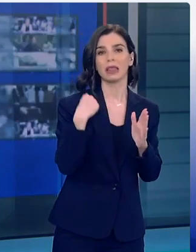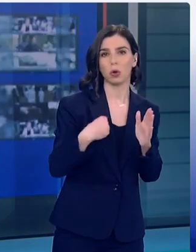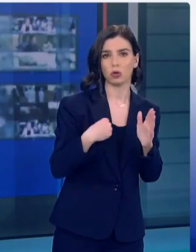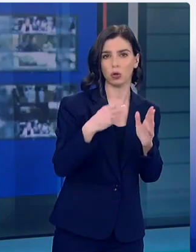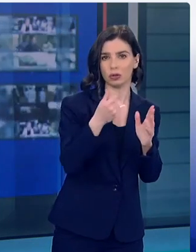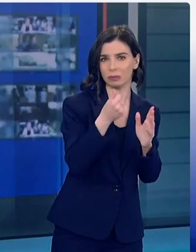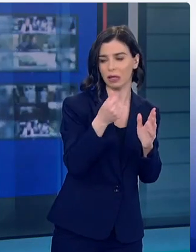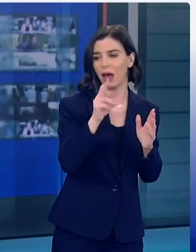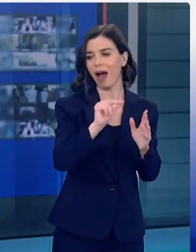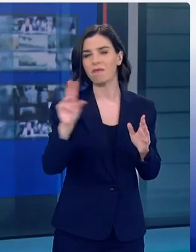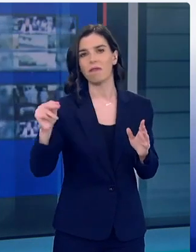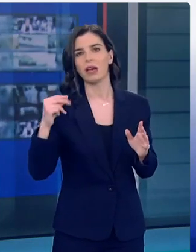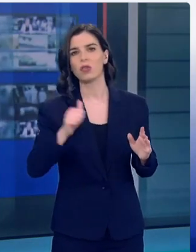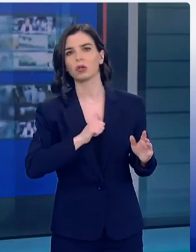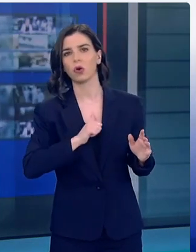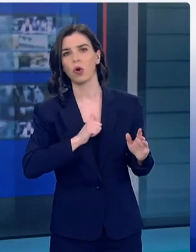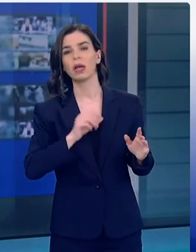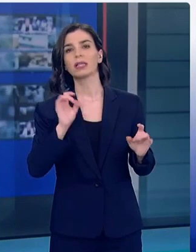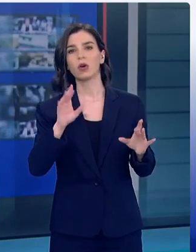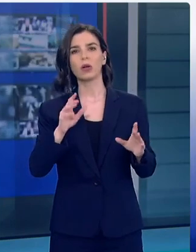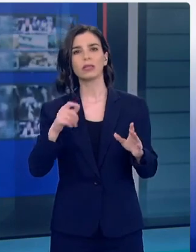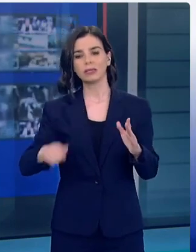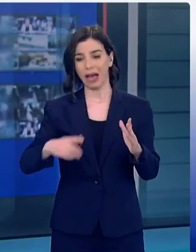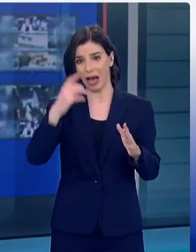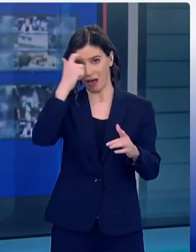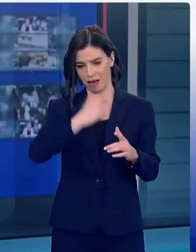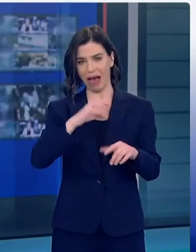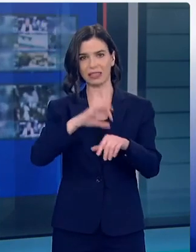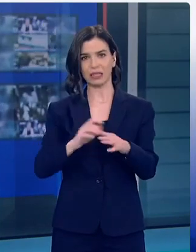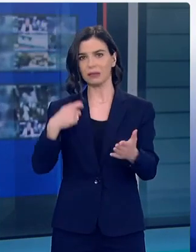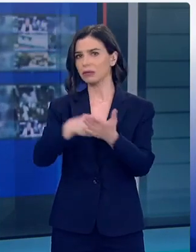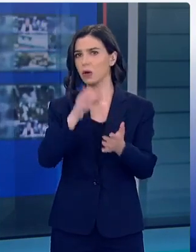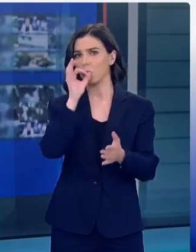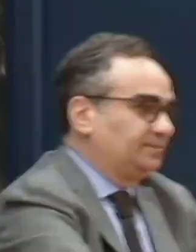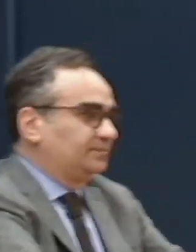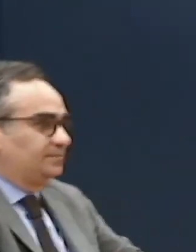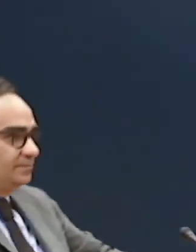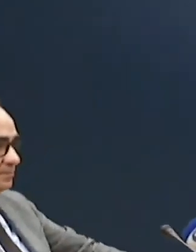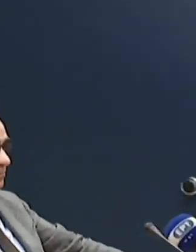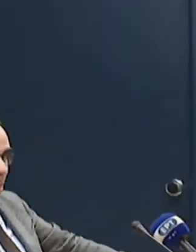ιδιωτικό τομέα και χωρίς κόστος για τον ασθενή. Ευχαριστώ. Ευχαριστούμε πολύ.